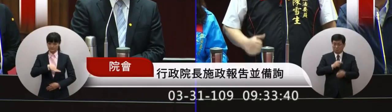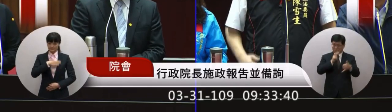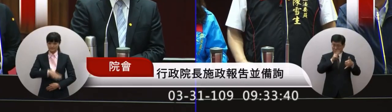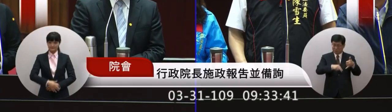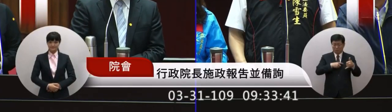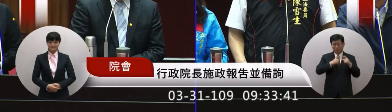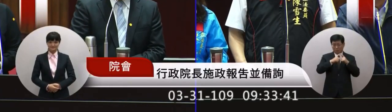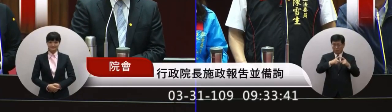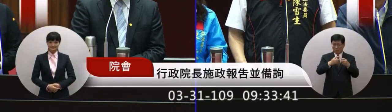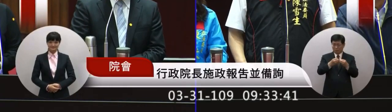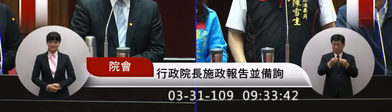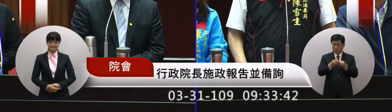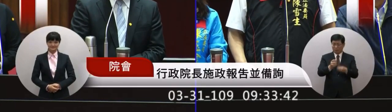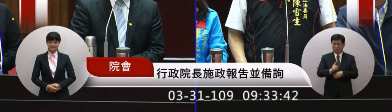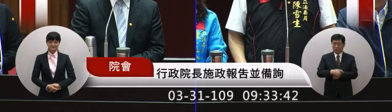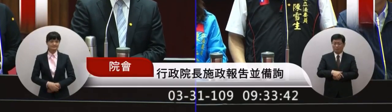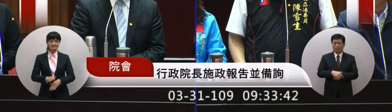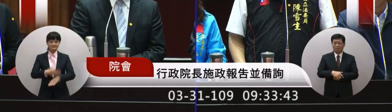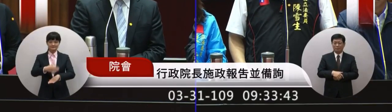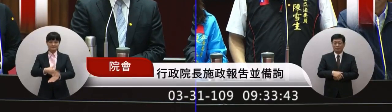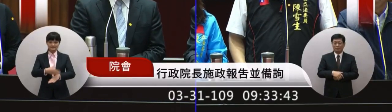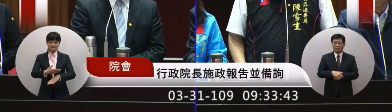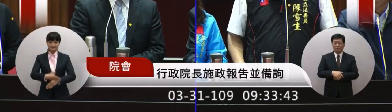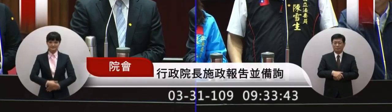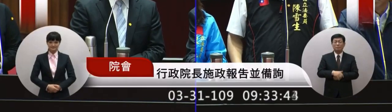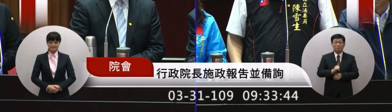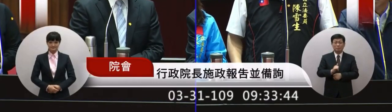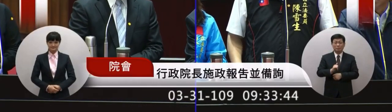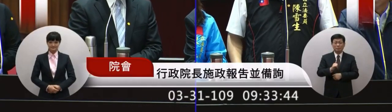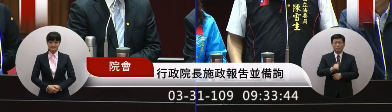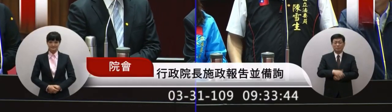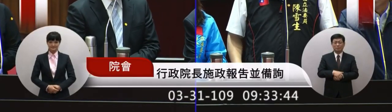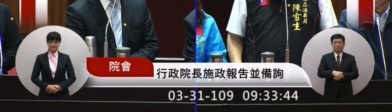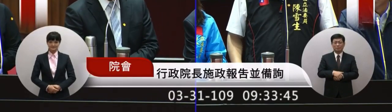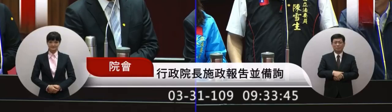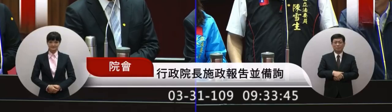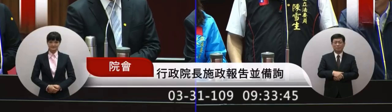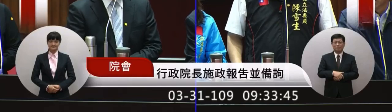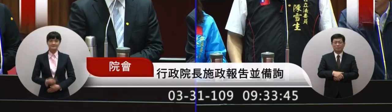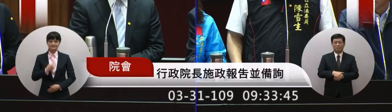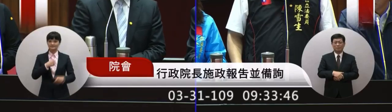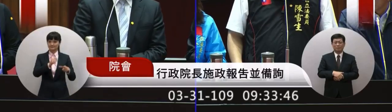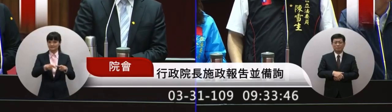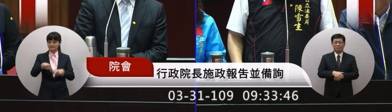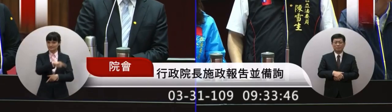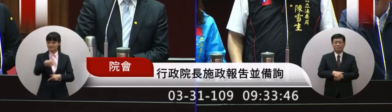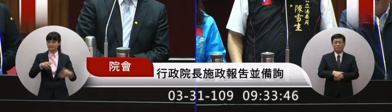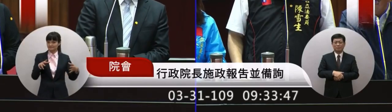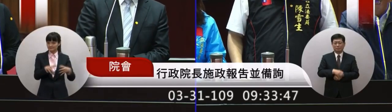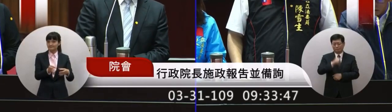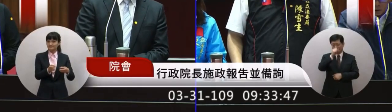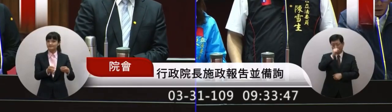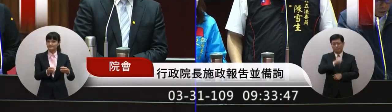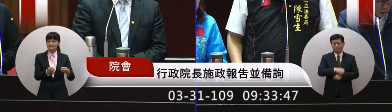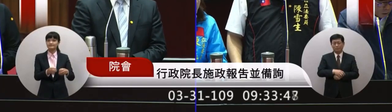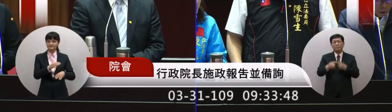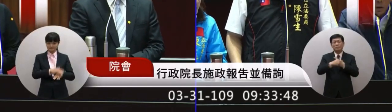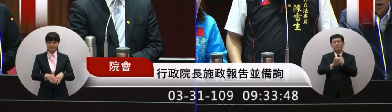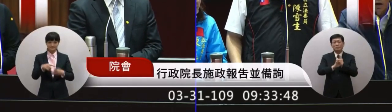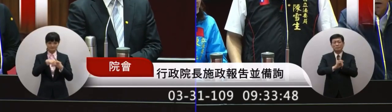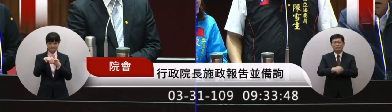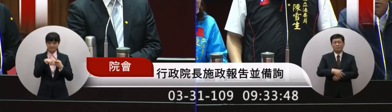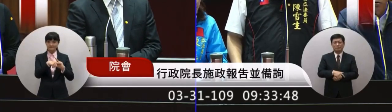回答蛮困难的哦， 没啦， 这个我来来跟这业界来谈，好不好？ 好， 研究看看呢，